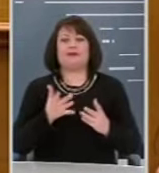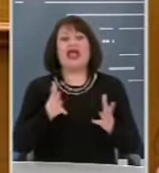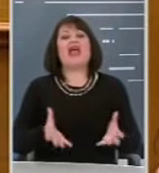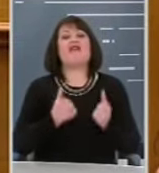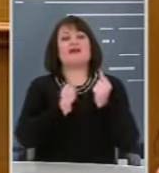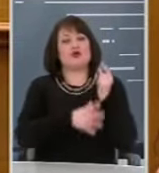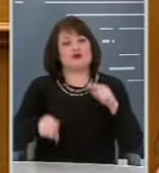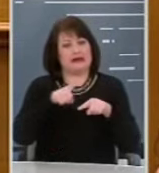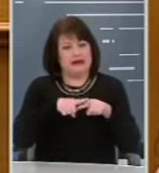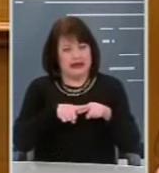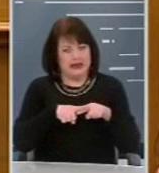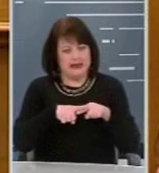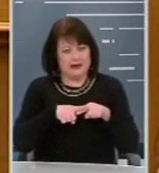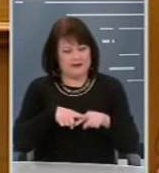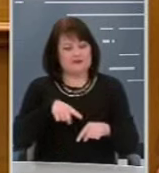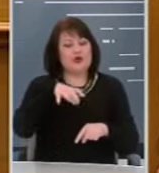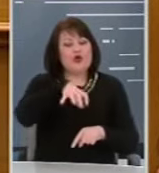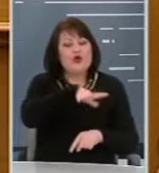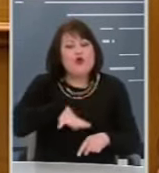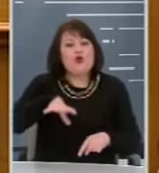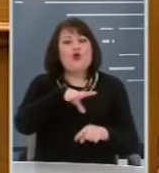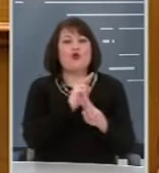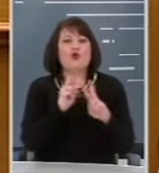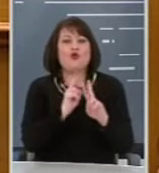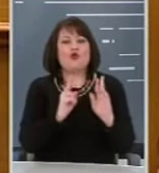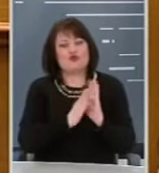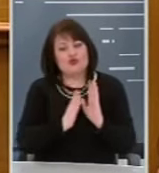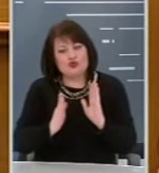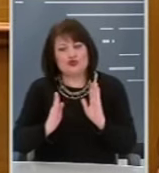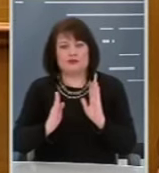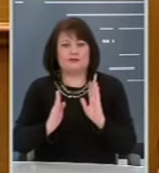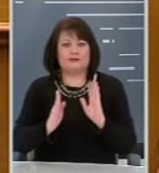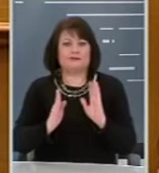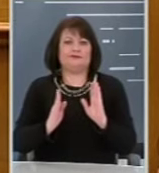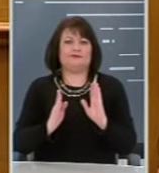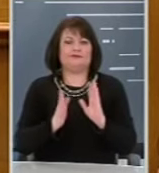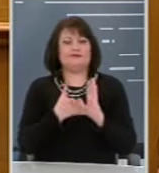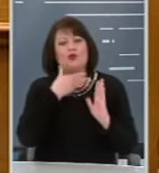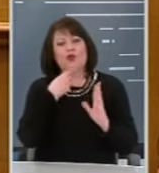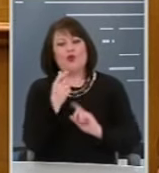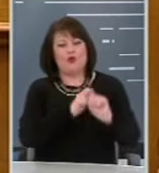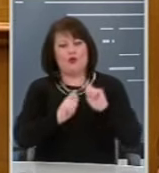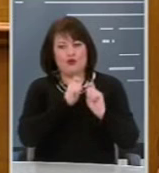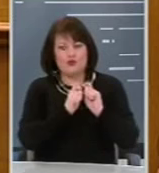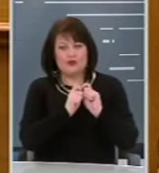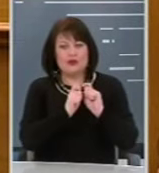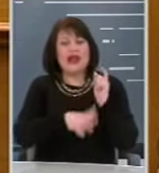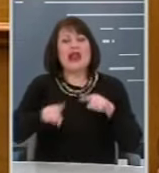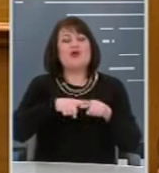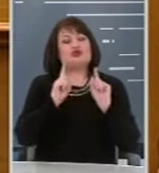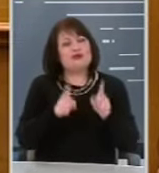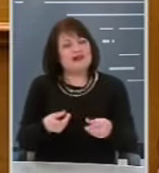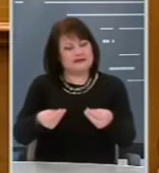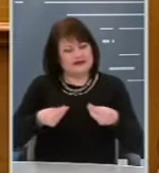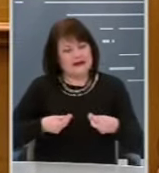χώ λίγο ησυχία παρακαλώ λίγο ησυχία ο ρόλος του καθαρισμού και του εξωραϊσμού της ανατέθηκε από τον ελληνικό λαό